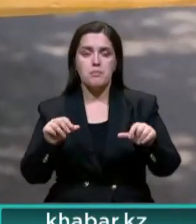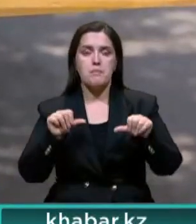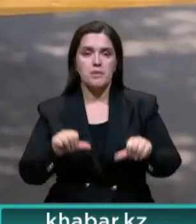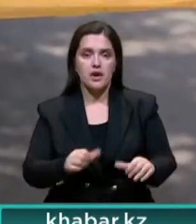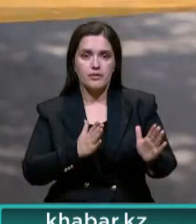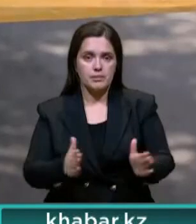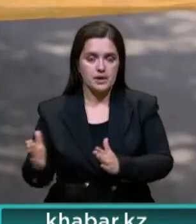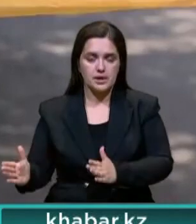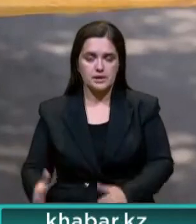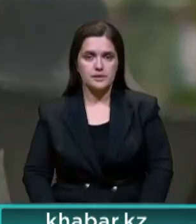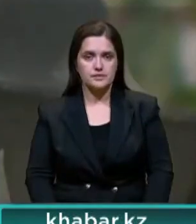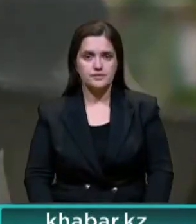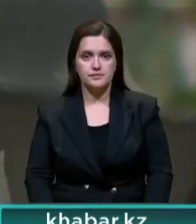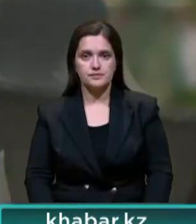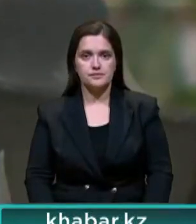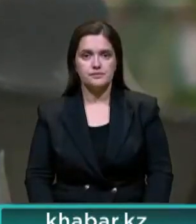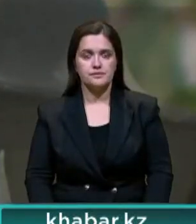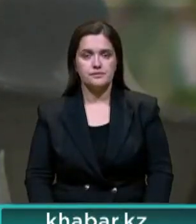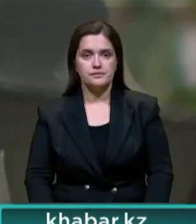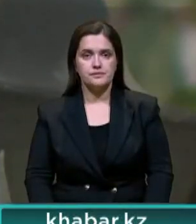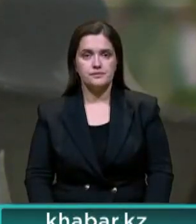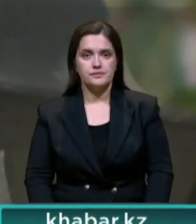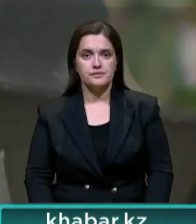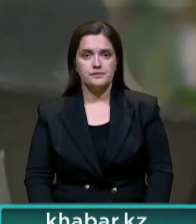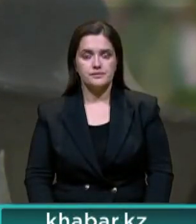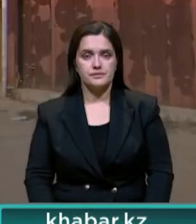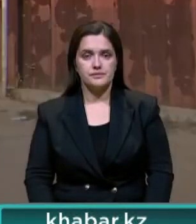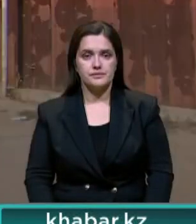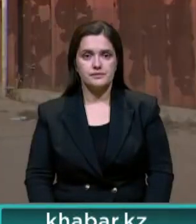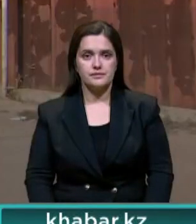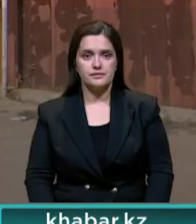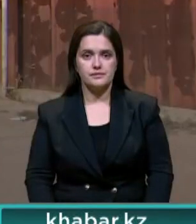правопорядка. Шапагат Мырзабекова, Кенже Амраев, Сержан Жумабаев. Итоги дня. Алматы.